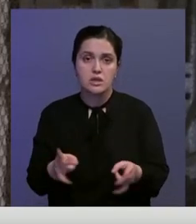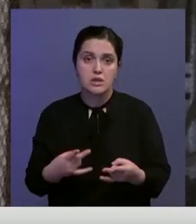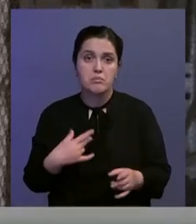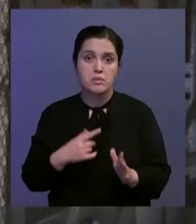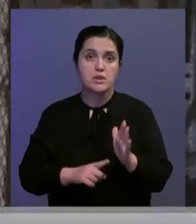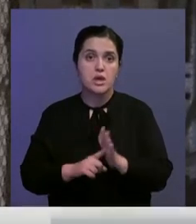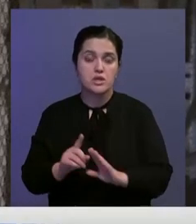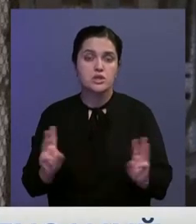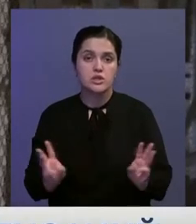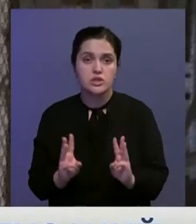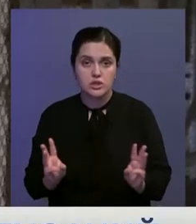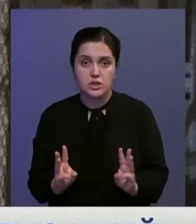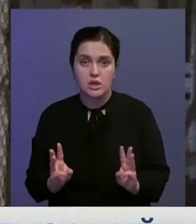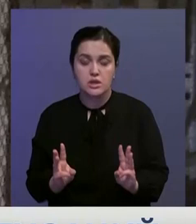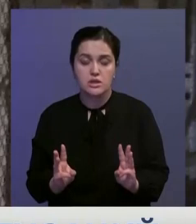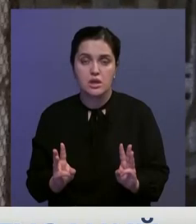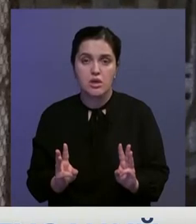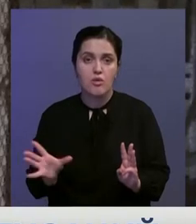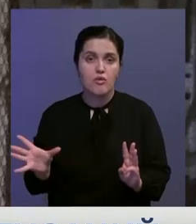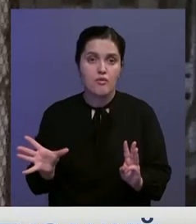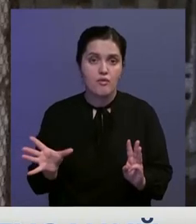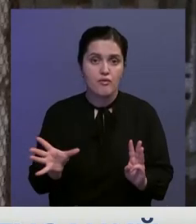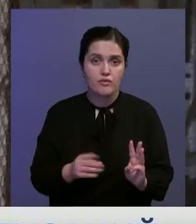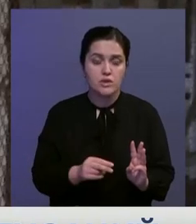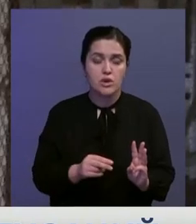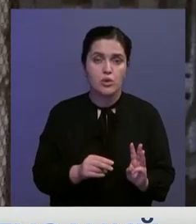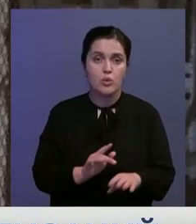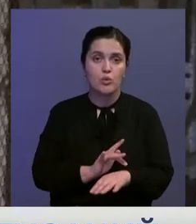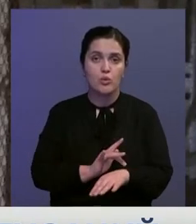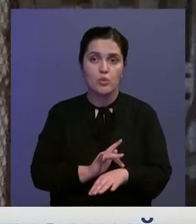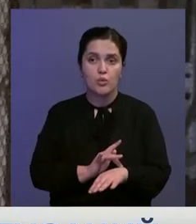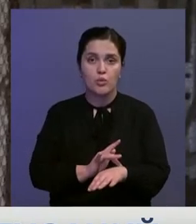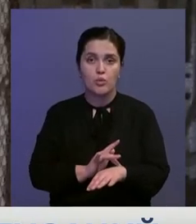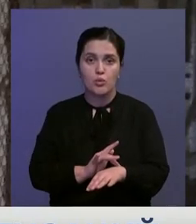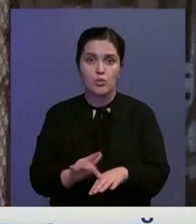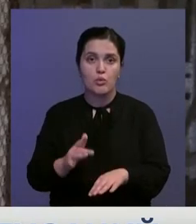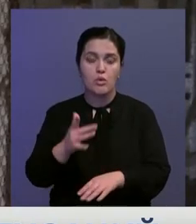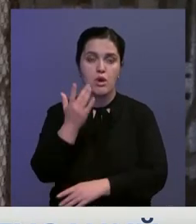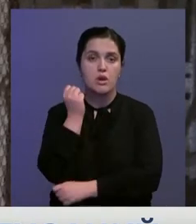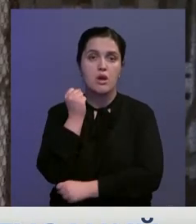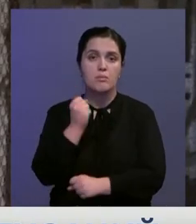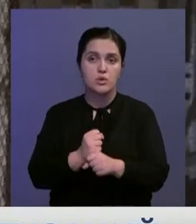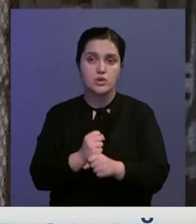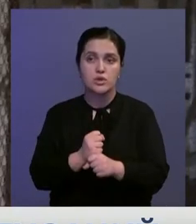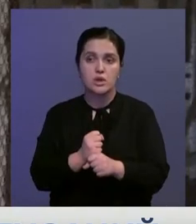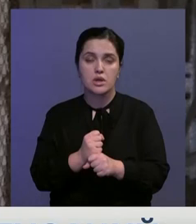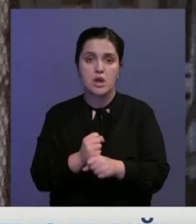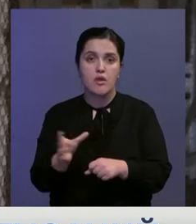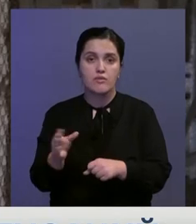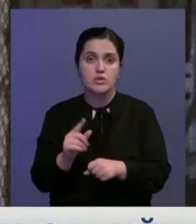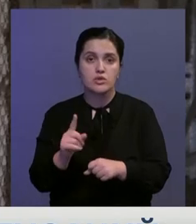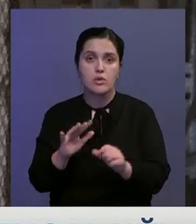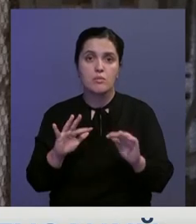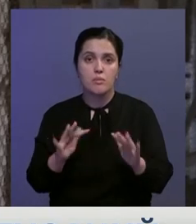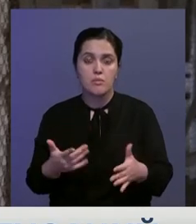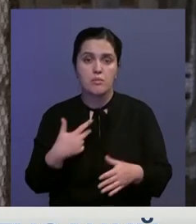начали сжигать. Все утилизации производили мои рабочие. Все, что